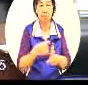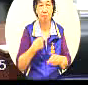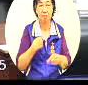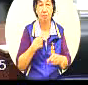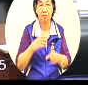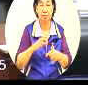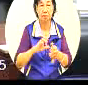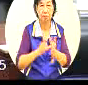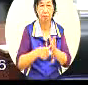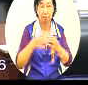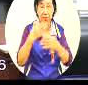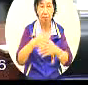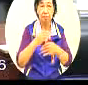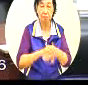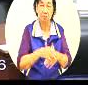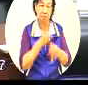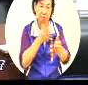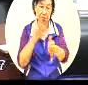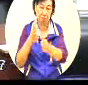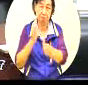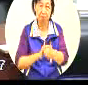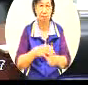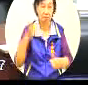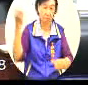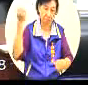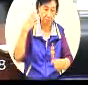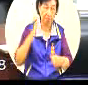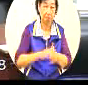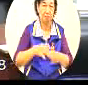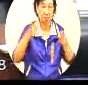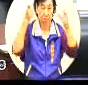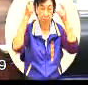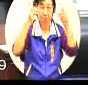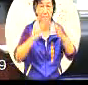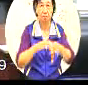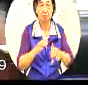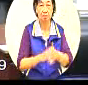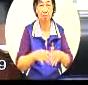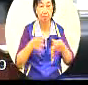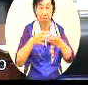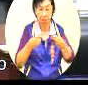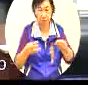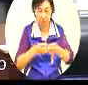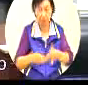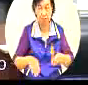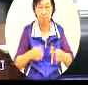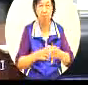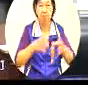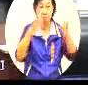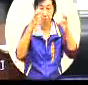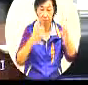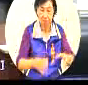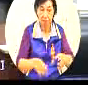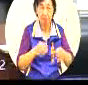们来这边质询不是要听你告诉高雄市民说不需要盖这个东西，或者说中